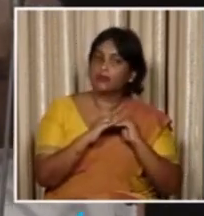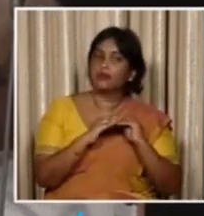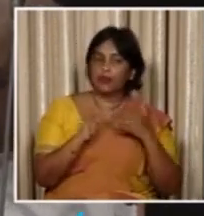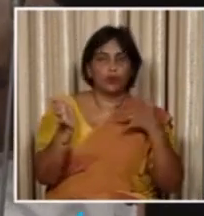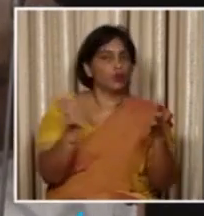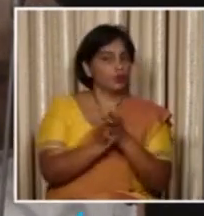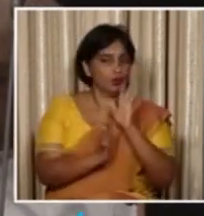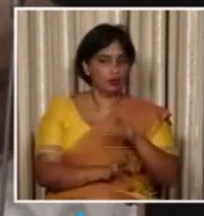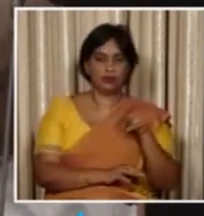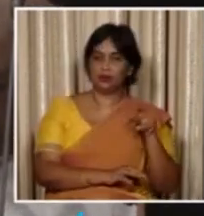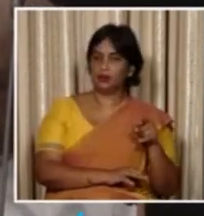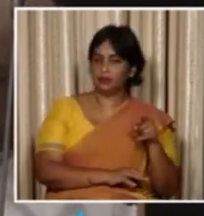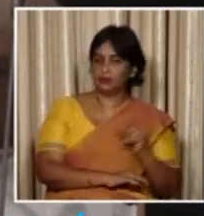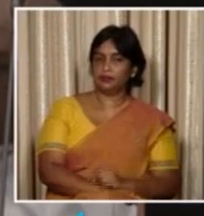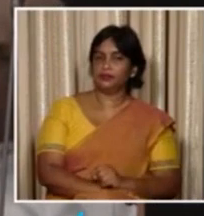කළ යුතුයි.